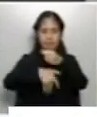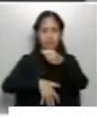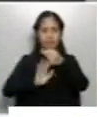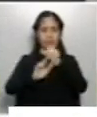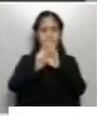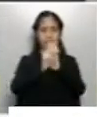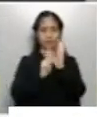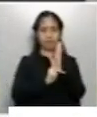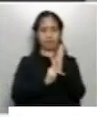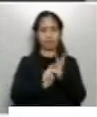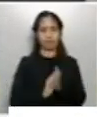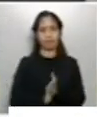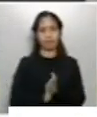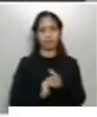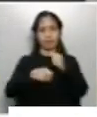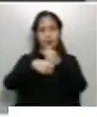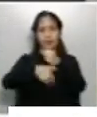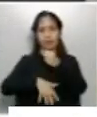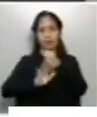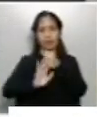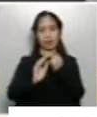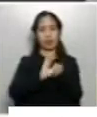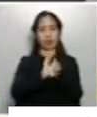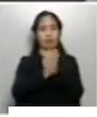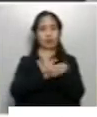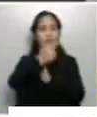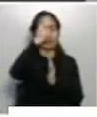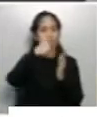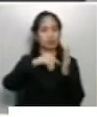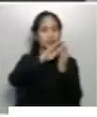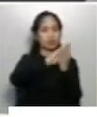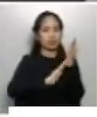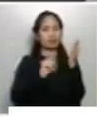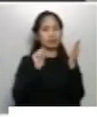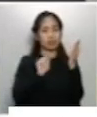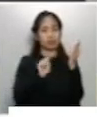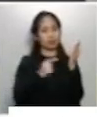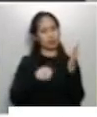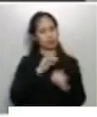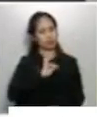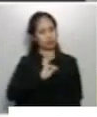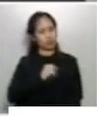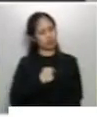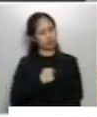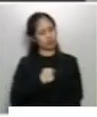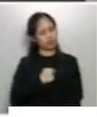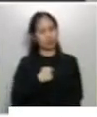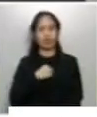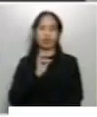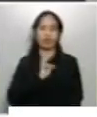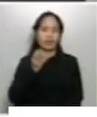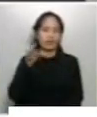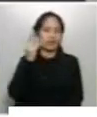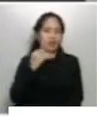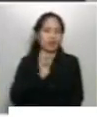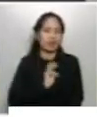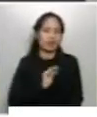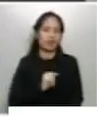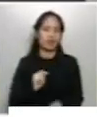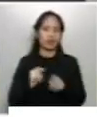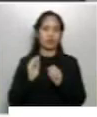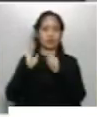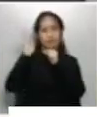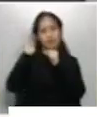ายโครงสร้างของปฏิรูปประเทศอันนี้คือผมยังข้องใจอยู่ที่ท่านพูดผมเข้าใจท่านก็บรรย